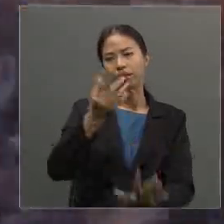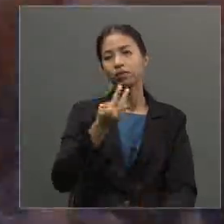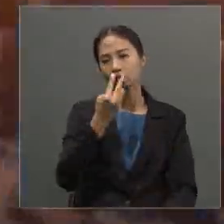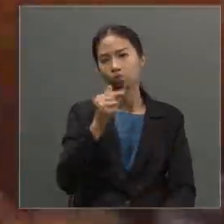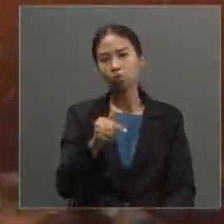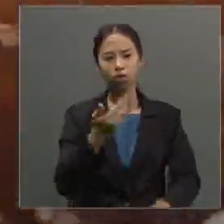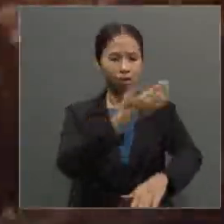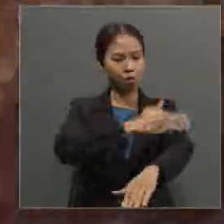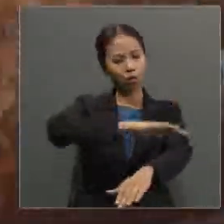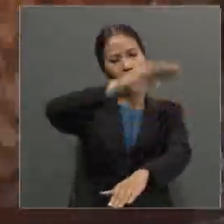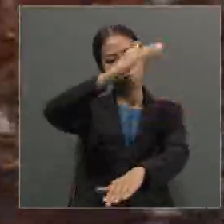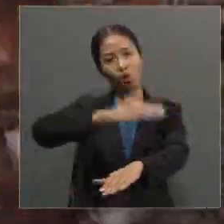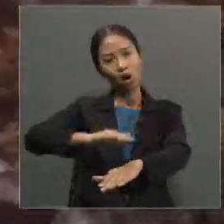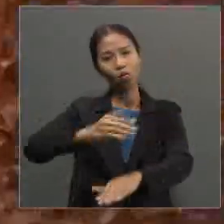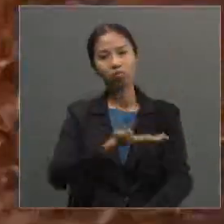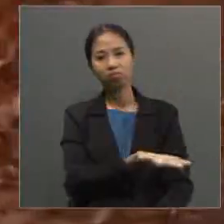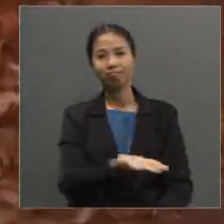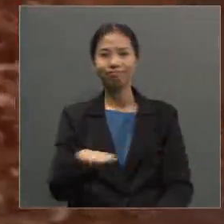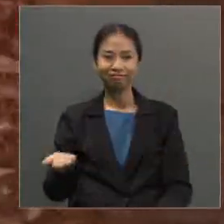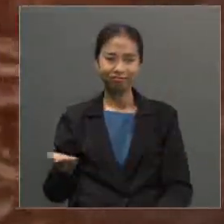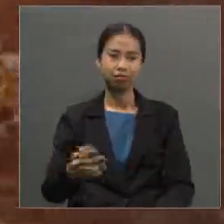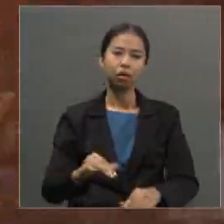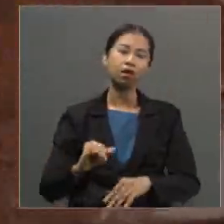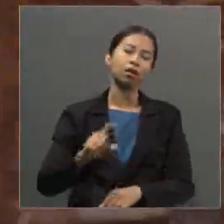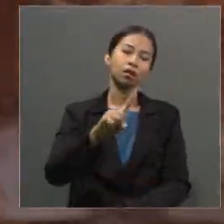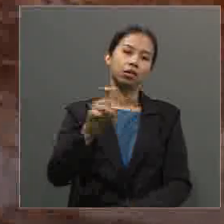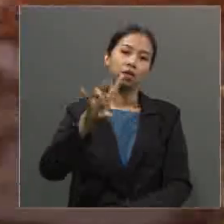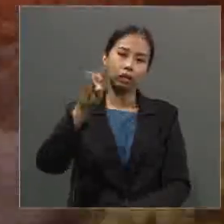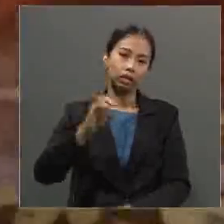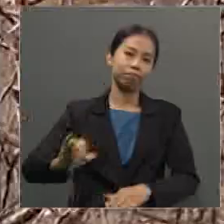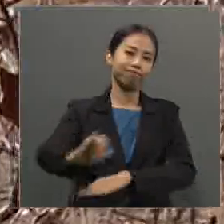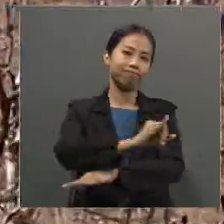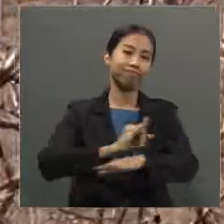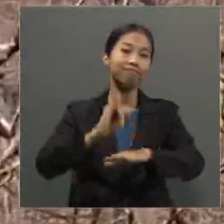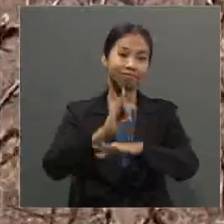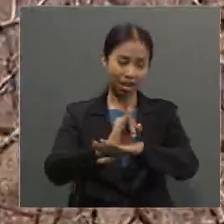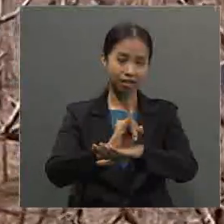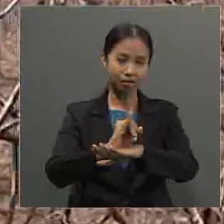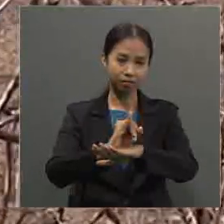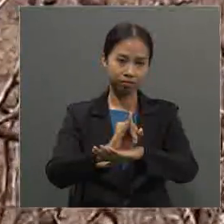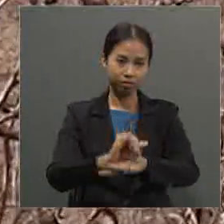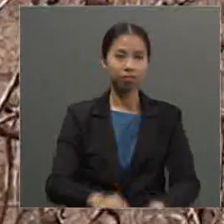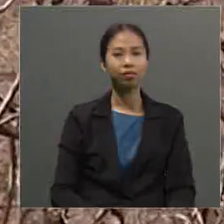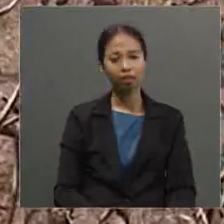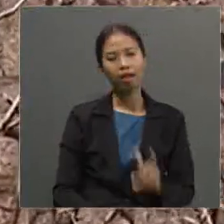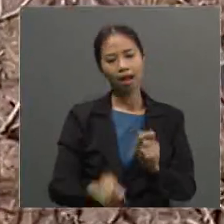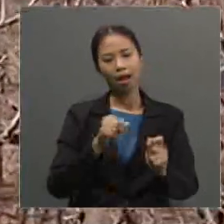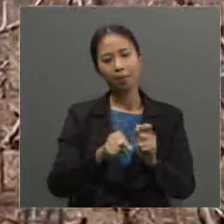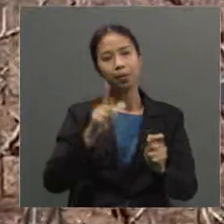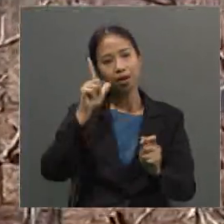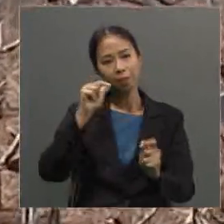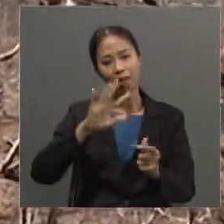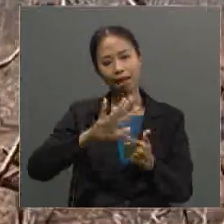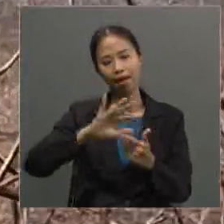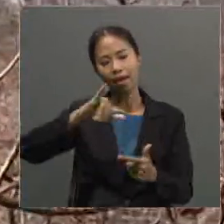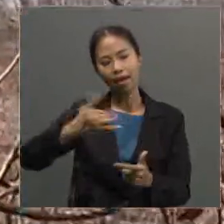การเชิงเผาในพื้นที่ 170ไร่ภายในหมู่บ้านนะคะอมขูดอำเภอแม่แจ่มจังหวัดเชียงใหม่ที่